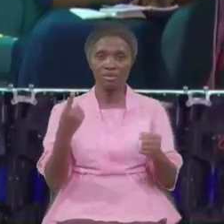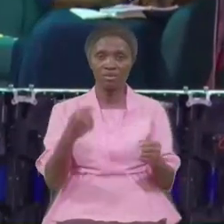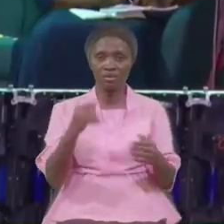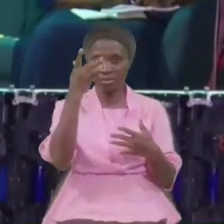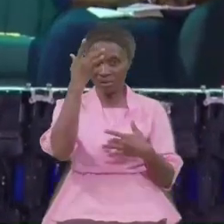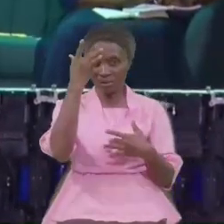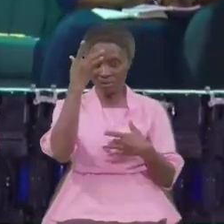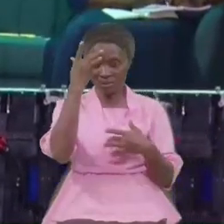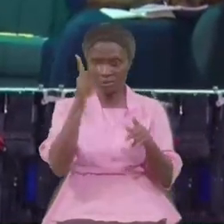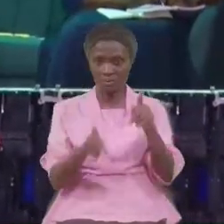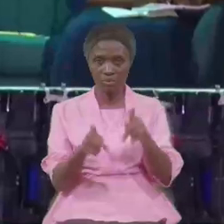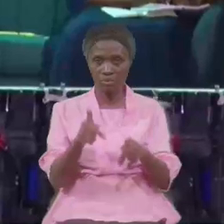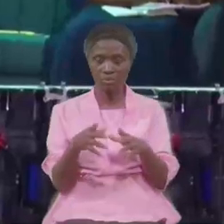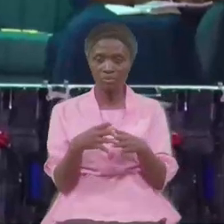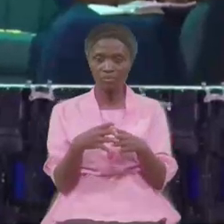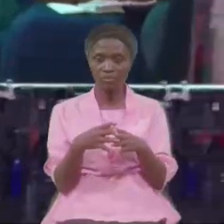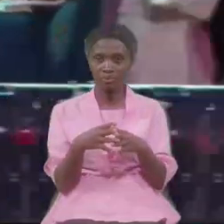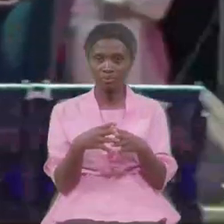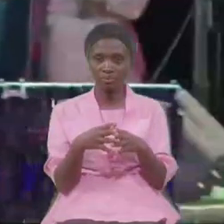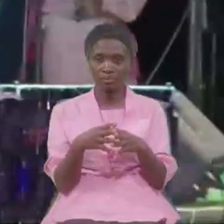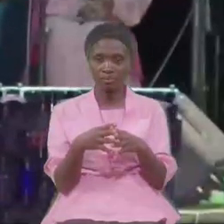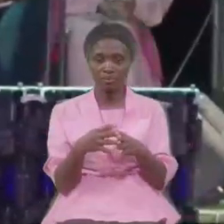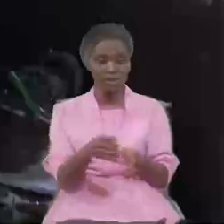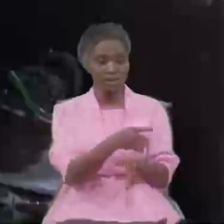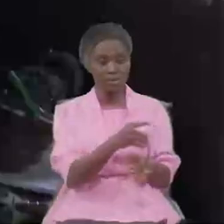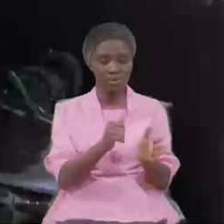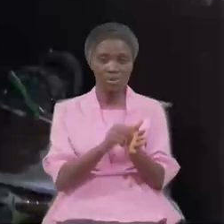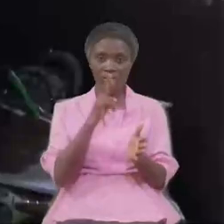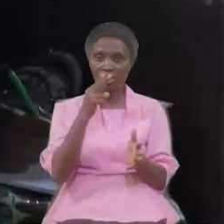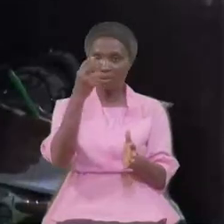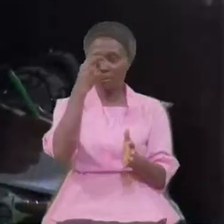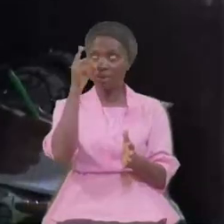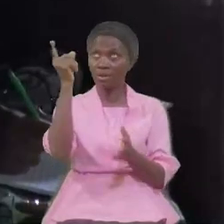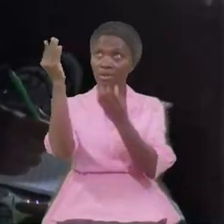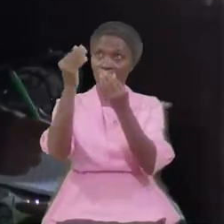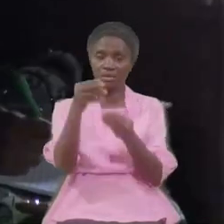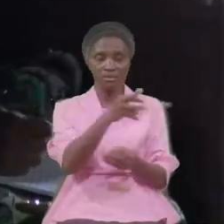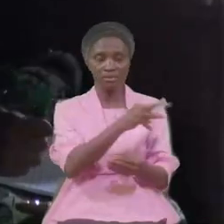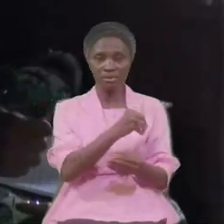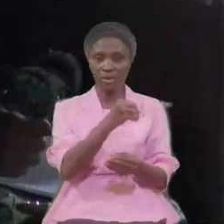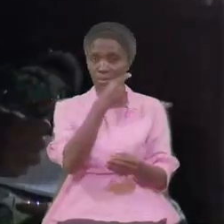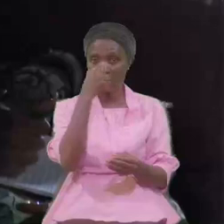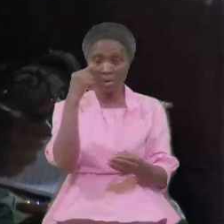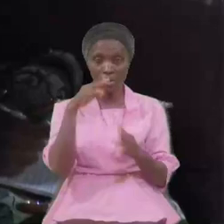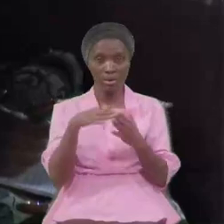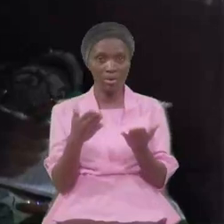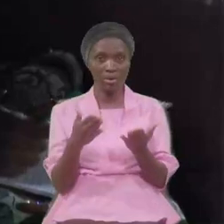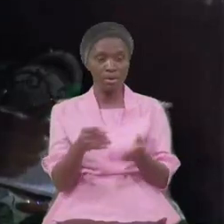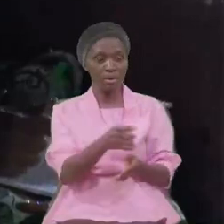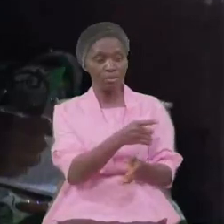Jésus guérissait toujours les malades. Ceux qui sont aveugles, il leur donne la